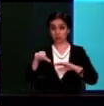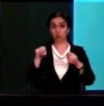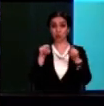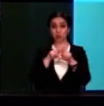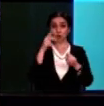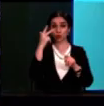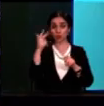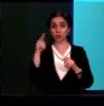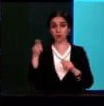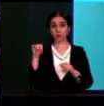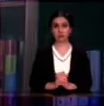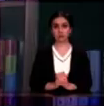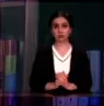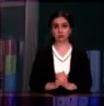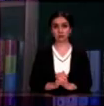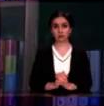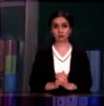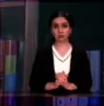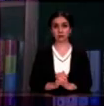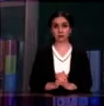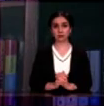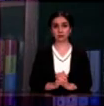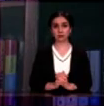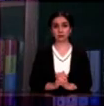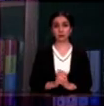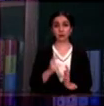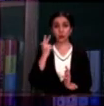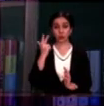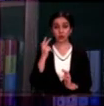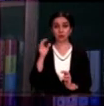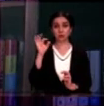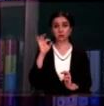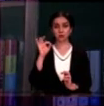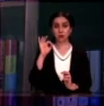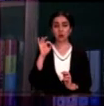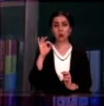Uchta perpendikular hosil bo'ladi. Uch perpendikular haqidagi teoremani